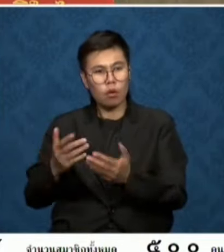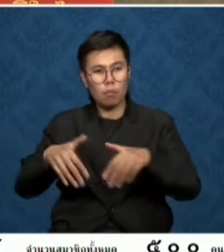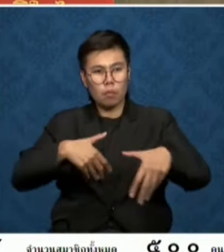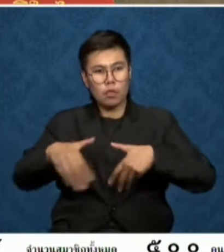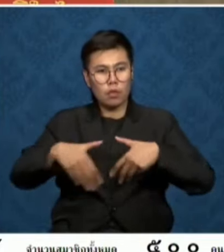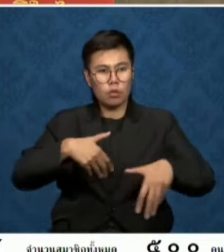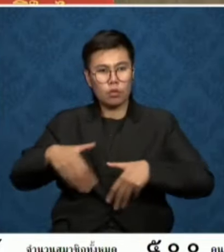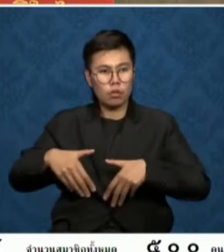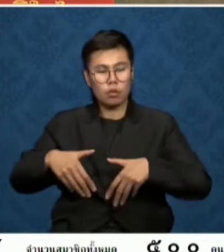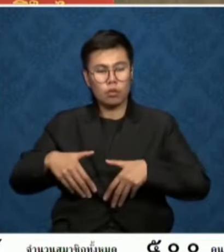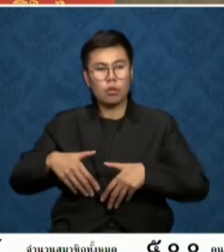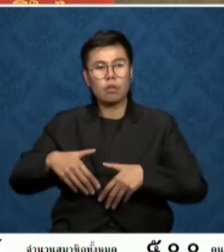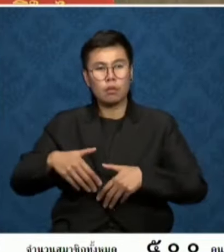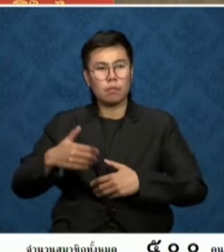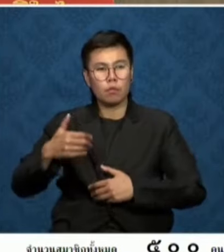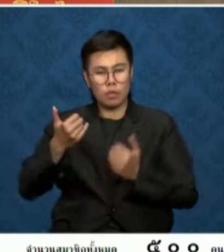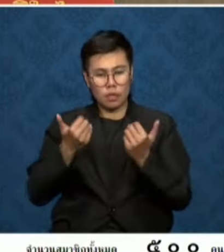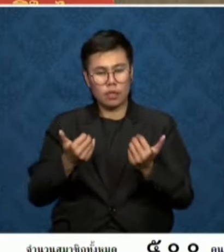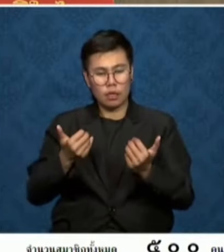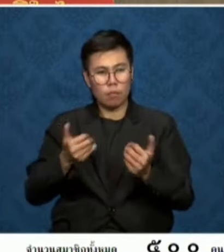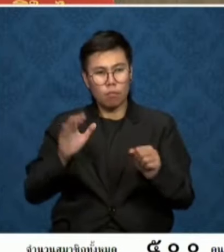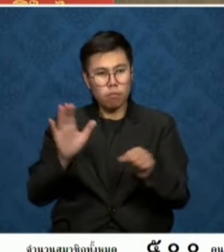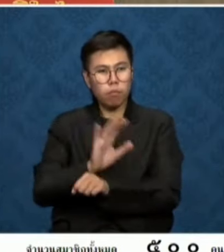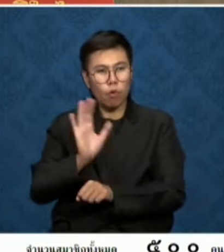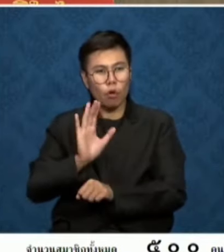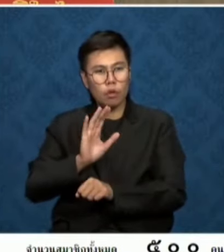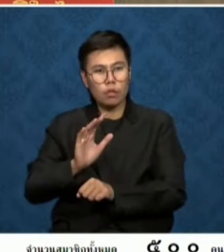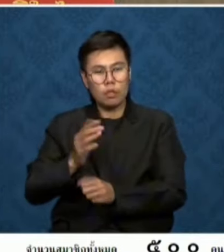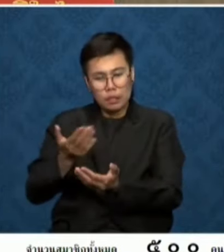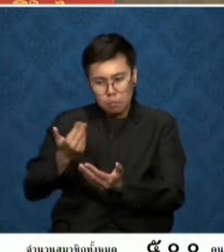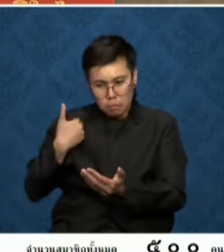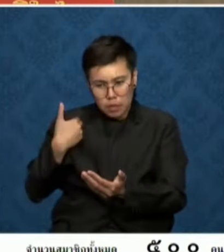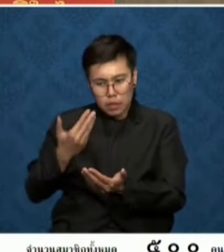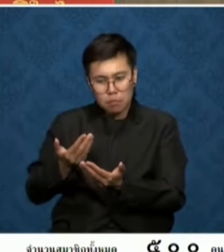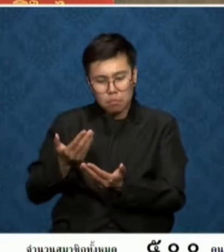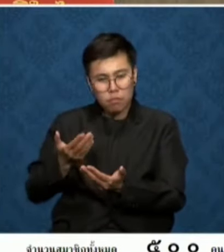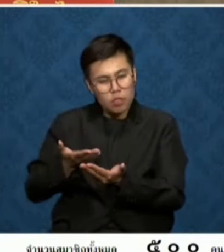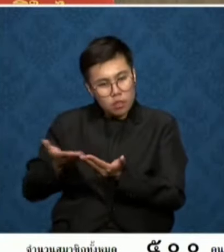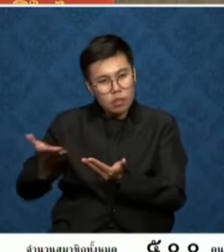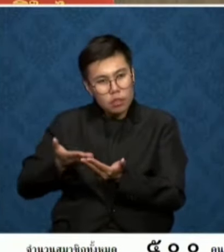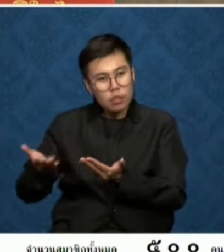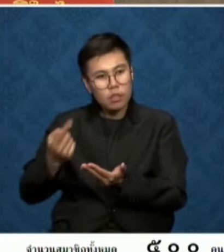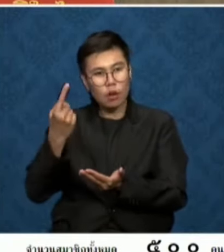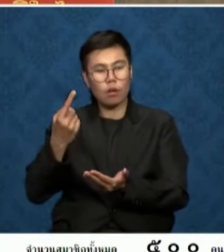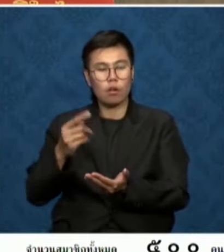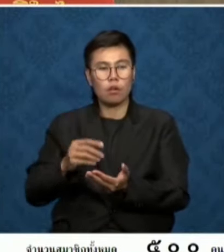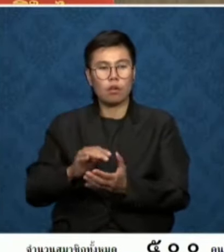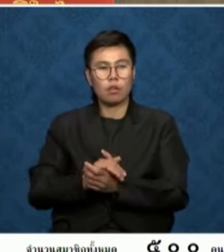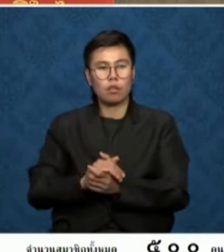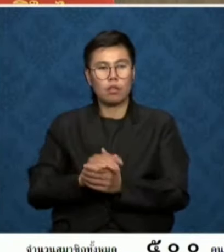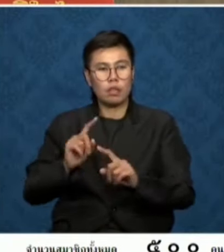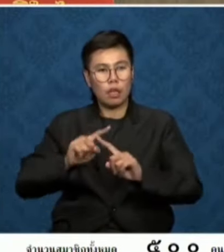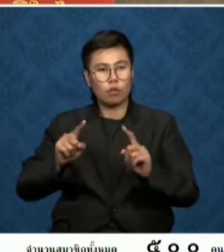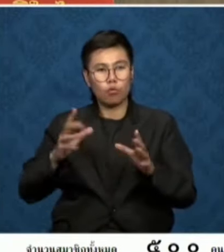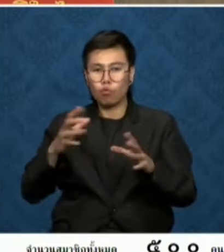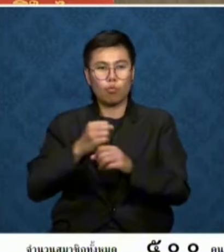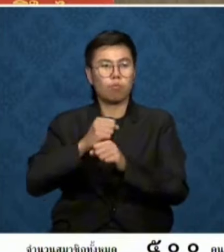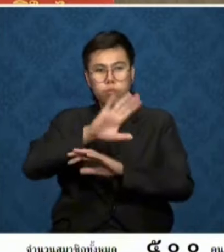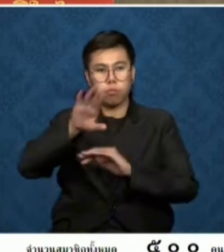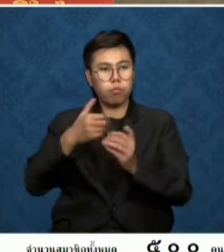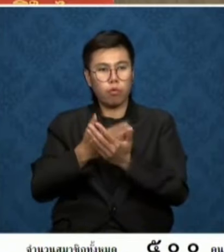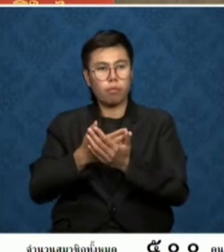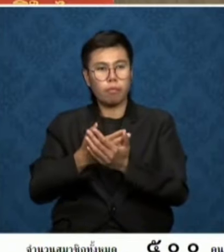นเนี่ยมันมีไม่มากเพียงพอค่ะมันมีแค่การซื้อค่ะแต่องค์ประกอบในการโดยรวมทั้งหมดเนี่ยเมื่อมีไม่มากเพียง